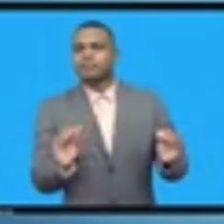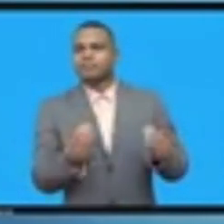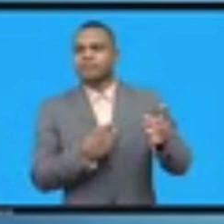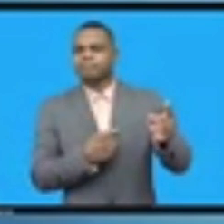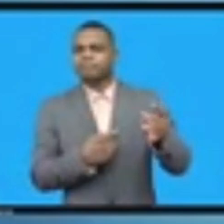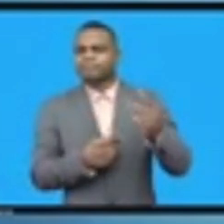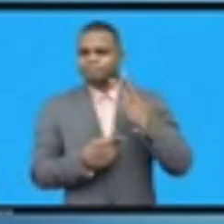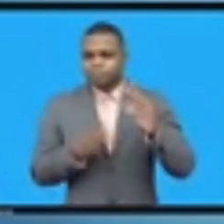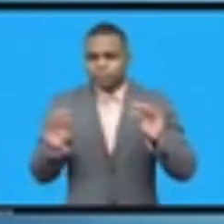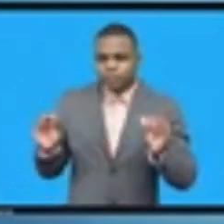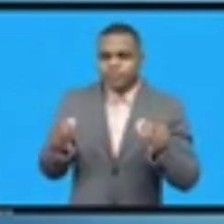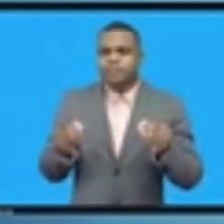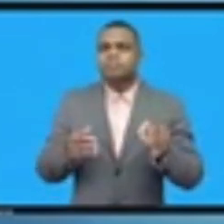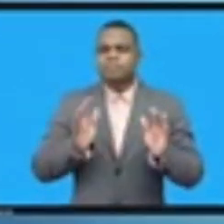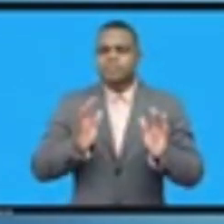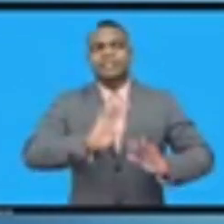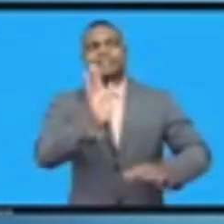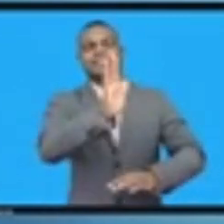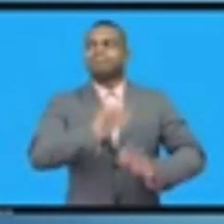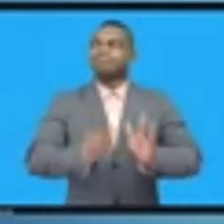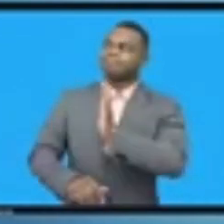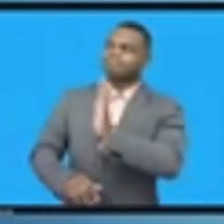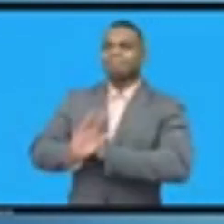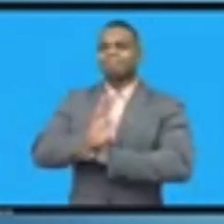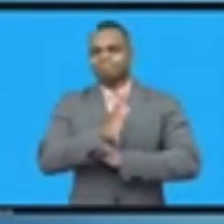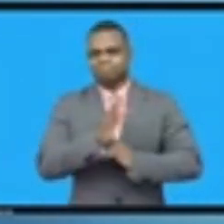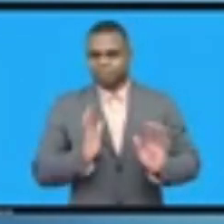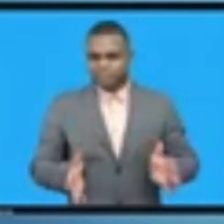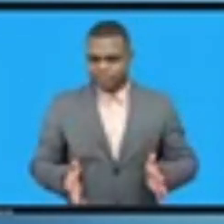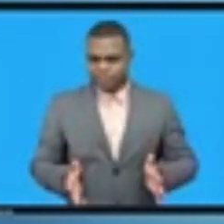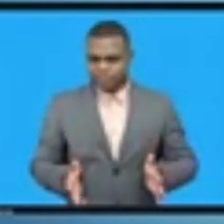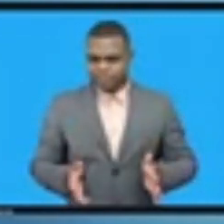所以我首先呢要感谢 IGF 秘书处